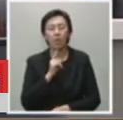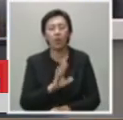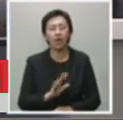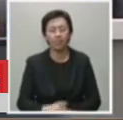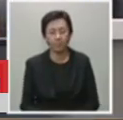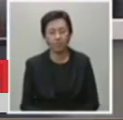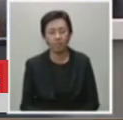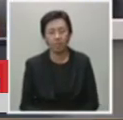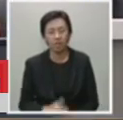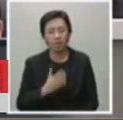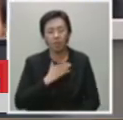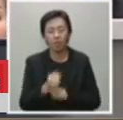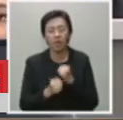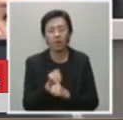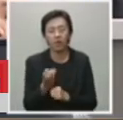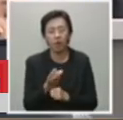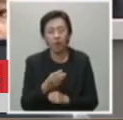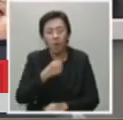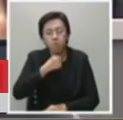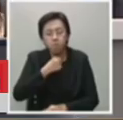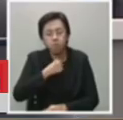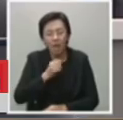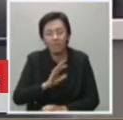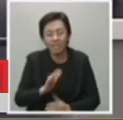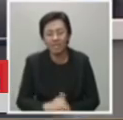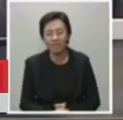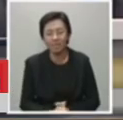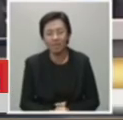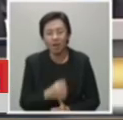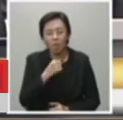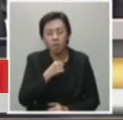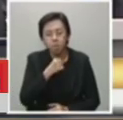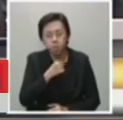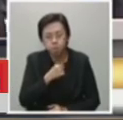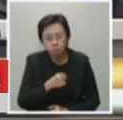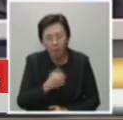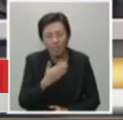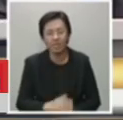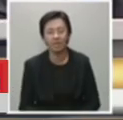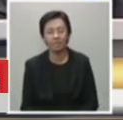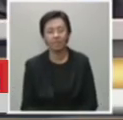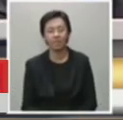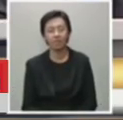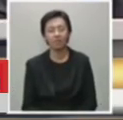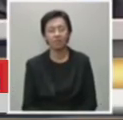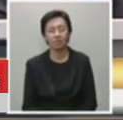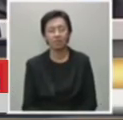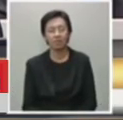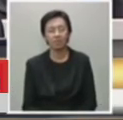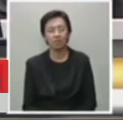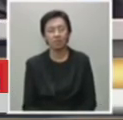เพราะว่าผมยังอายุน้อยไม่ได้แก่เพราะกินข้าวเท่าเพราะอยู่นานครับท่านประธานที่เคารพครับ